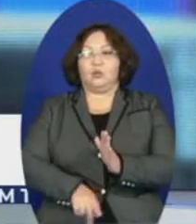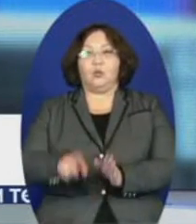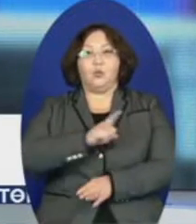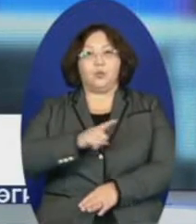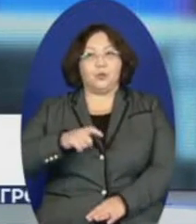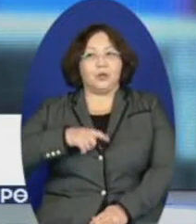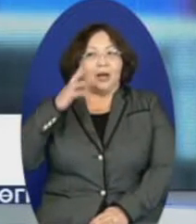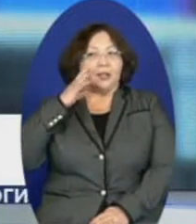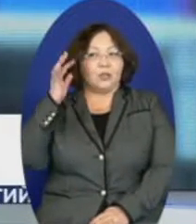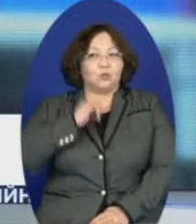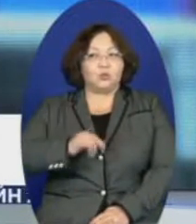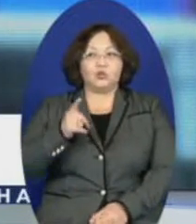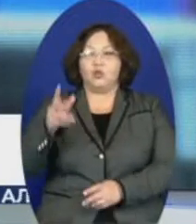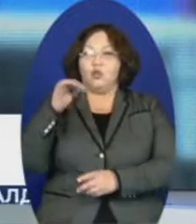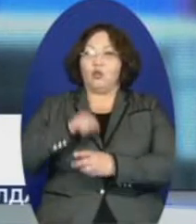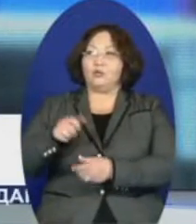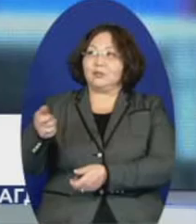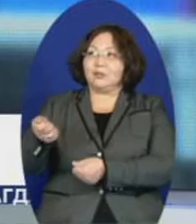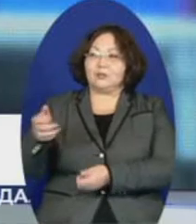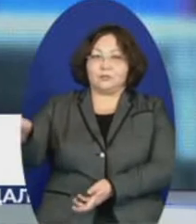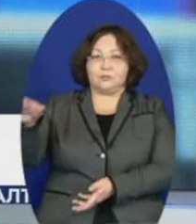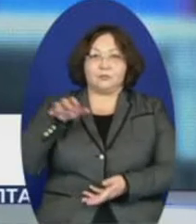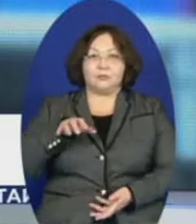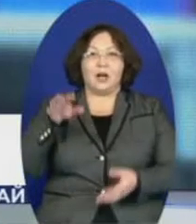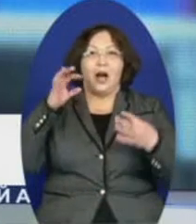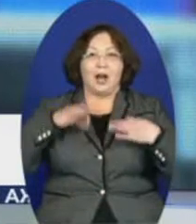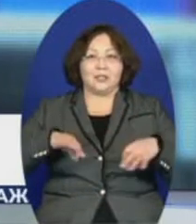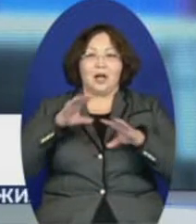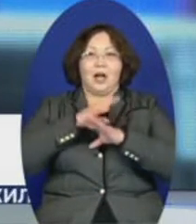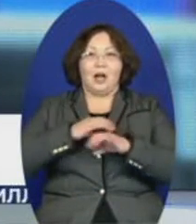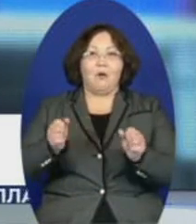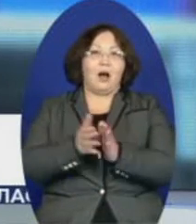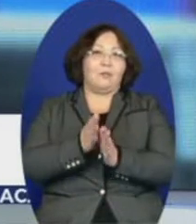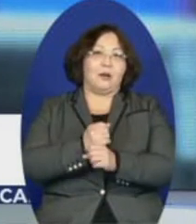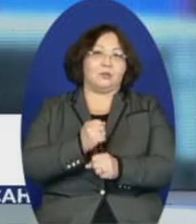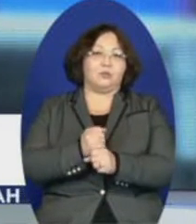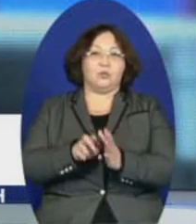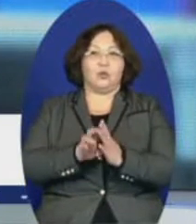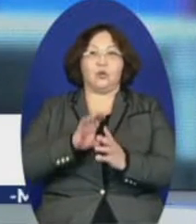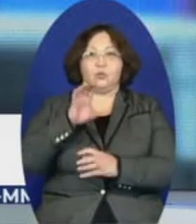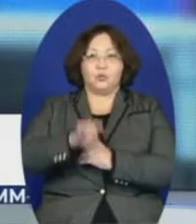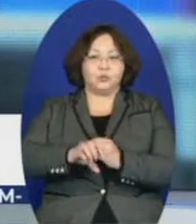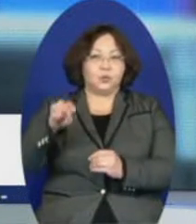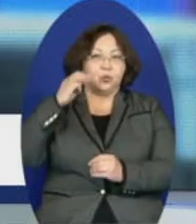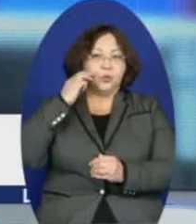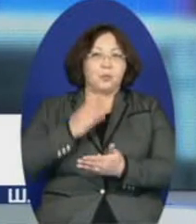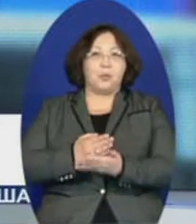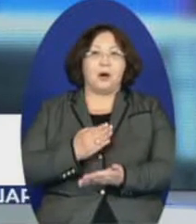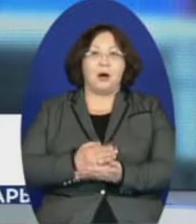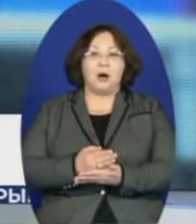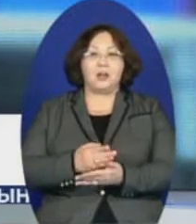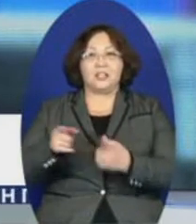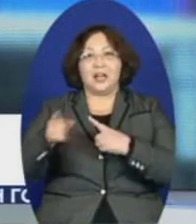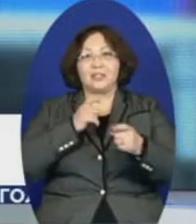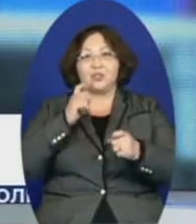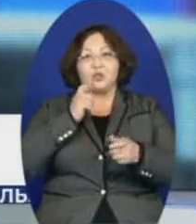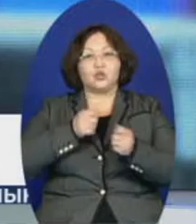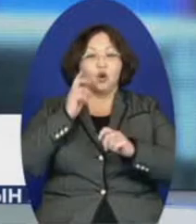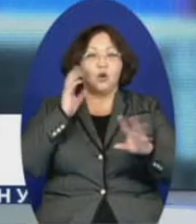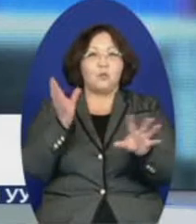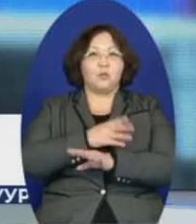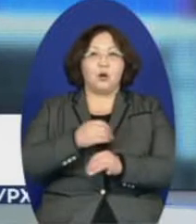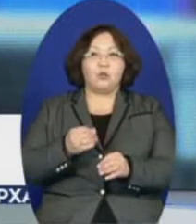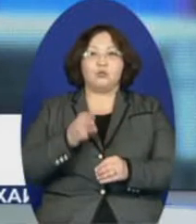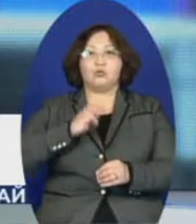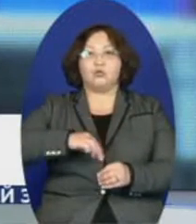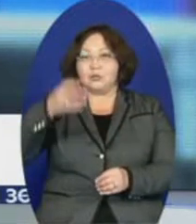гадаадын хөрөнгө оруулалт татах харилцан ашигтай хамтран ажиллах замаар шийдвэрлэх олон улсын туршлага байна. За энэ харилцааг зохицуулах зорилгоор засгийн